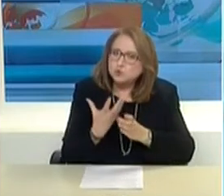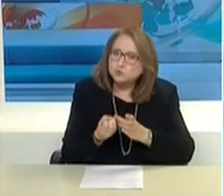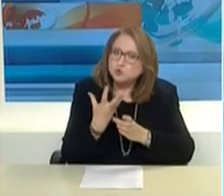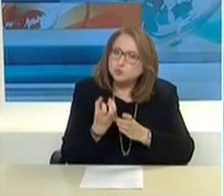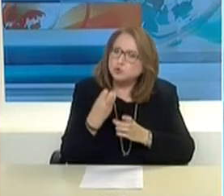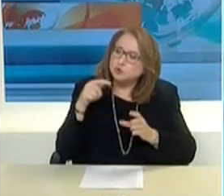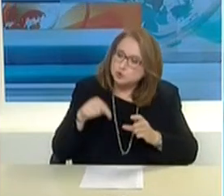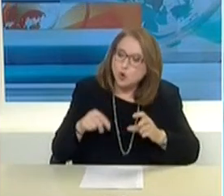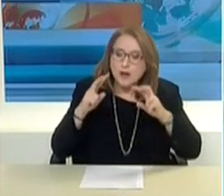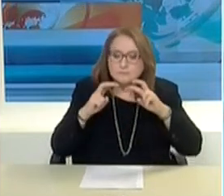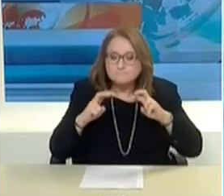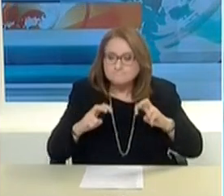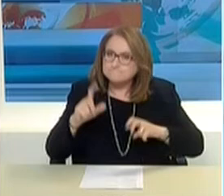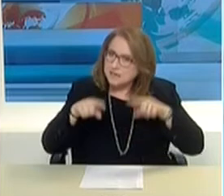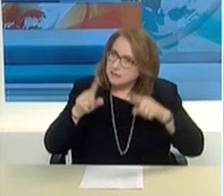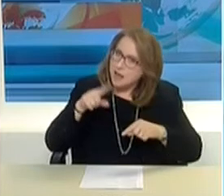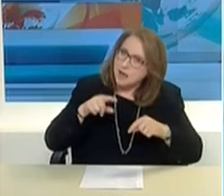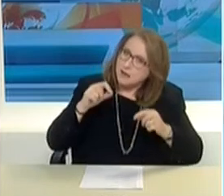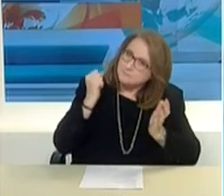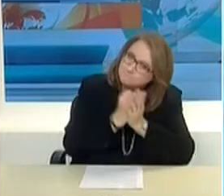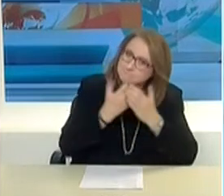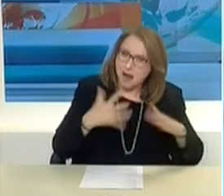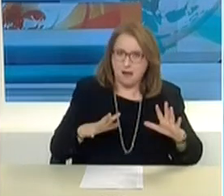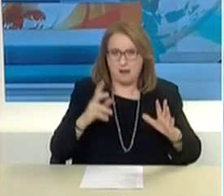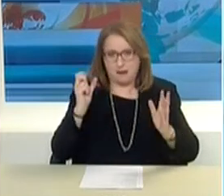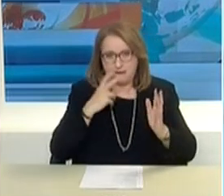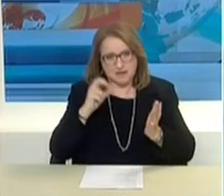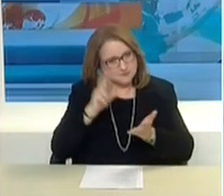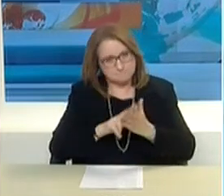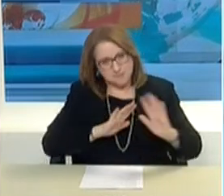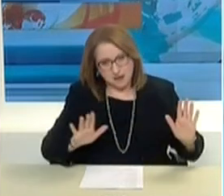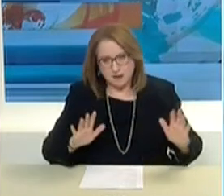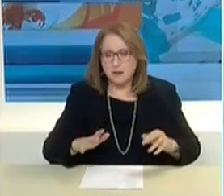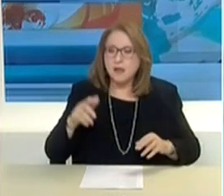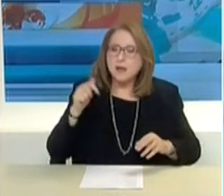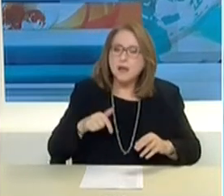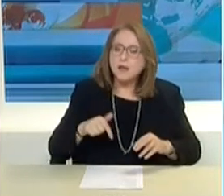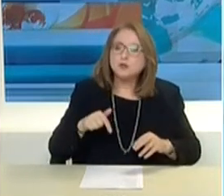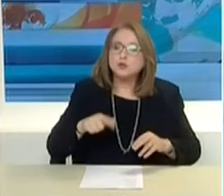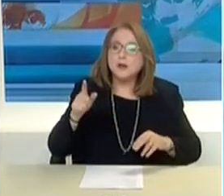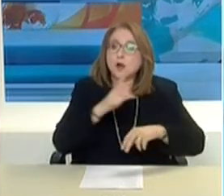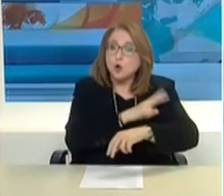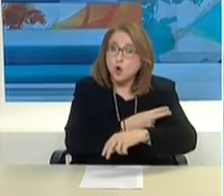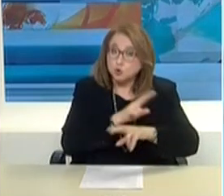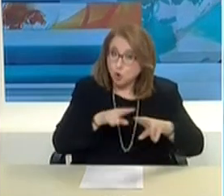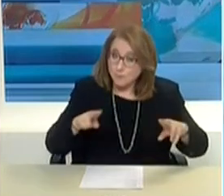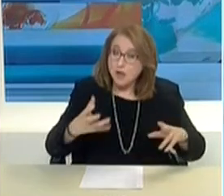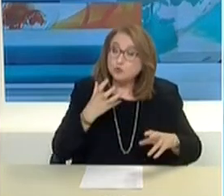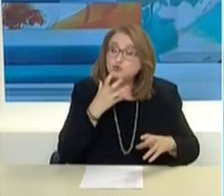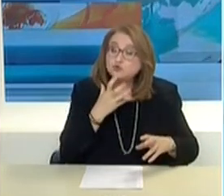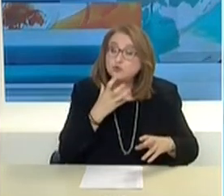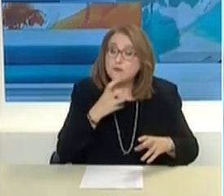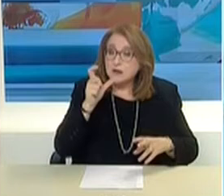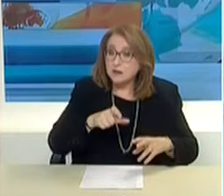τεστ χρησιμοποιείται για να διαγνώσει τον ιό και είναι η μορφή τεστ που χρησιμοποιούμε αυτή τη στιγμή στα νοσοκομεία μας, στα σοβαρά περιστατικά,